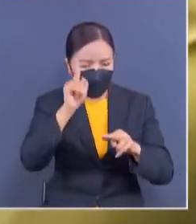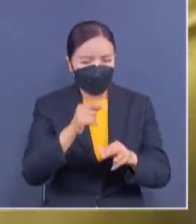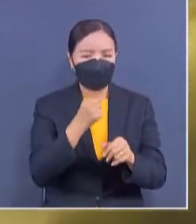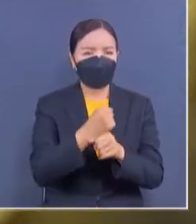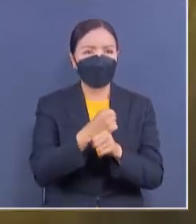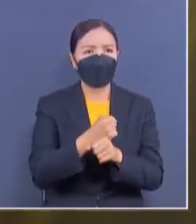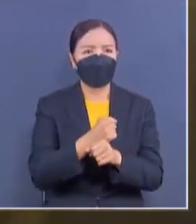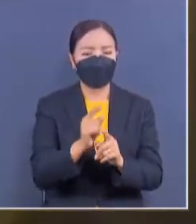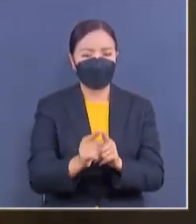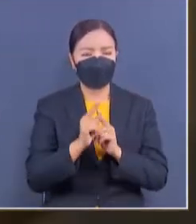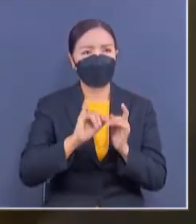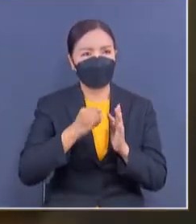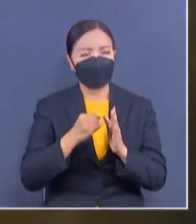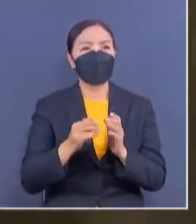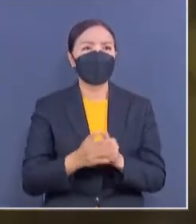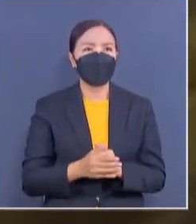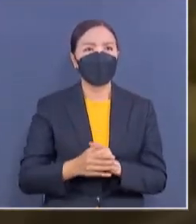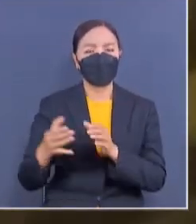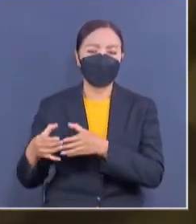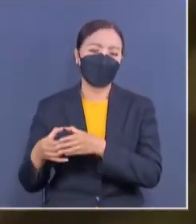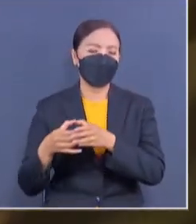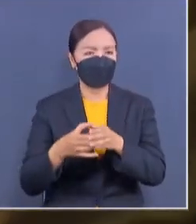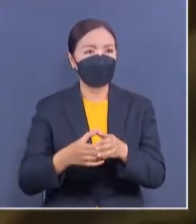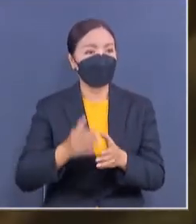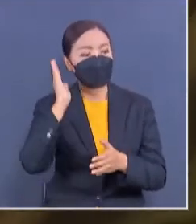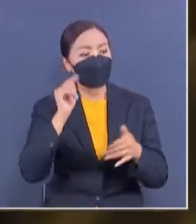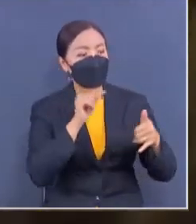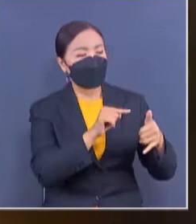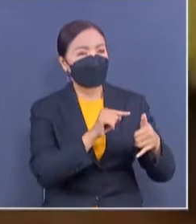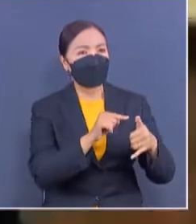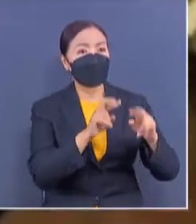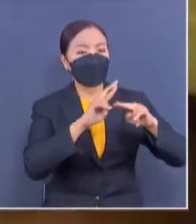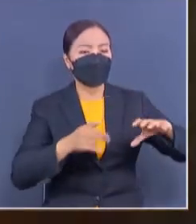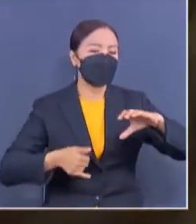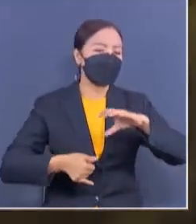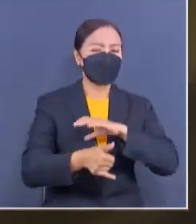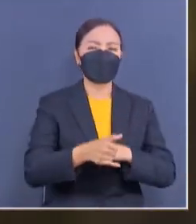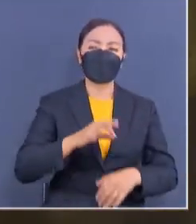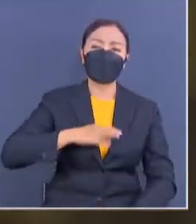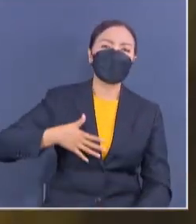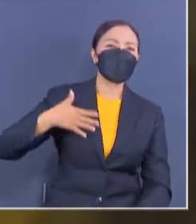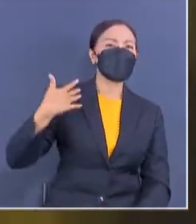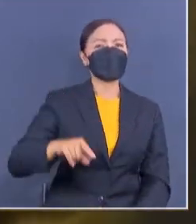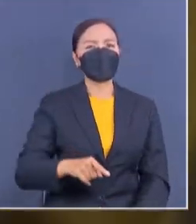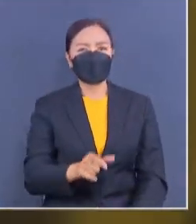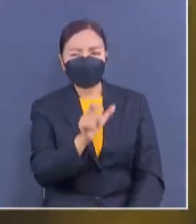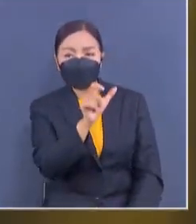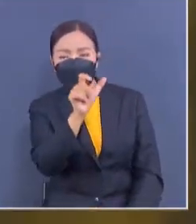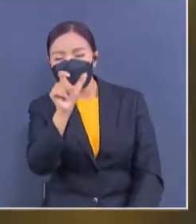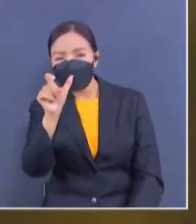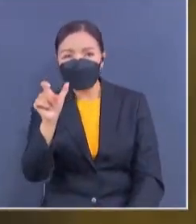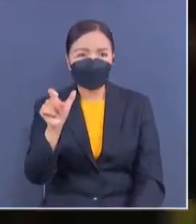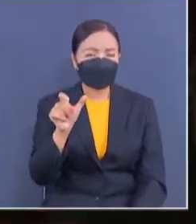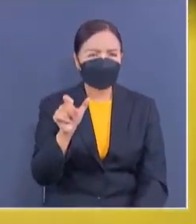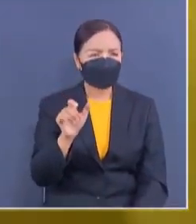นี้พอเห็นก็ได้เข้าไปที่ในส่วนของร้านดังกล่าวแล้วก็แสดงความไม่พอใจแถมยังถ่ายคลิปโดยที่